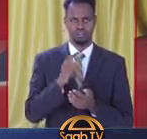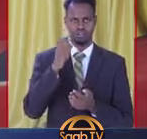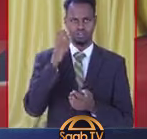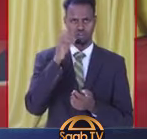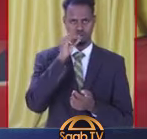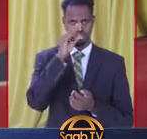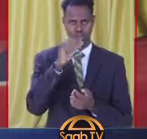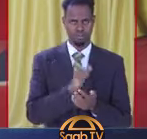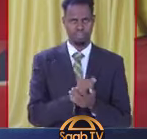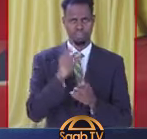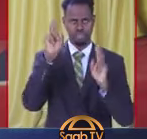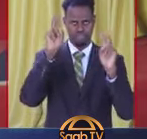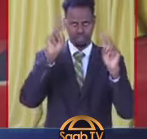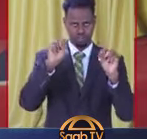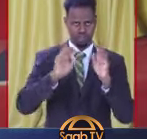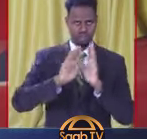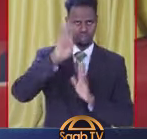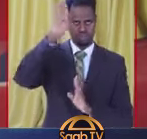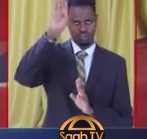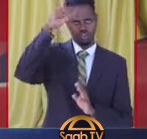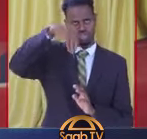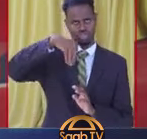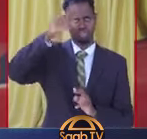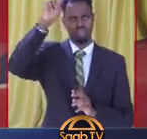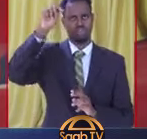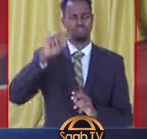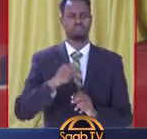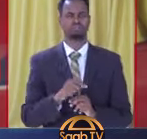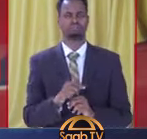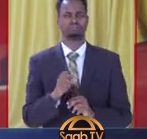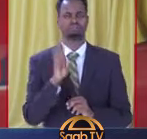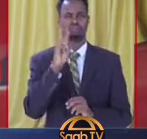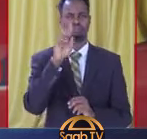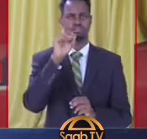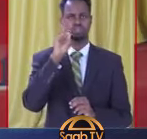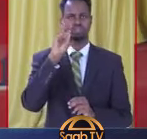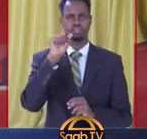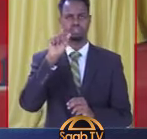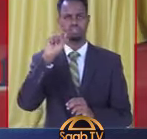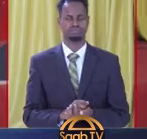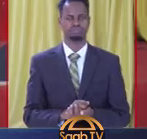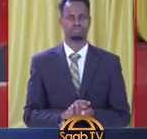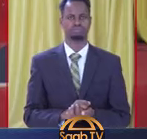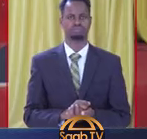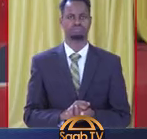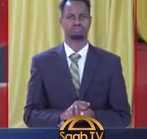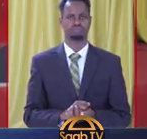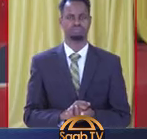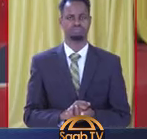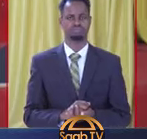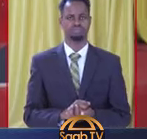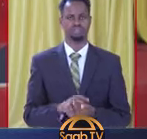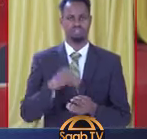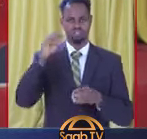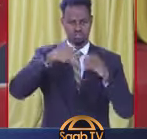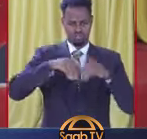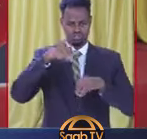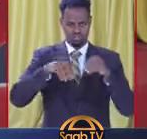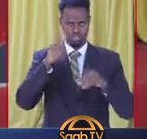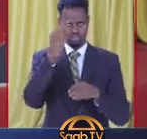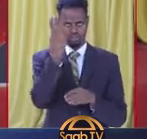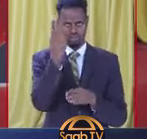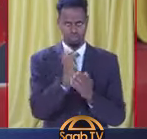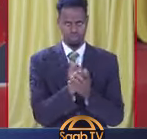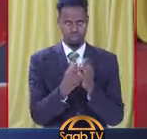hadhay oo diiday dhammaan waxay ahaayeen xisbiyada mucaaradka ah si waxa doorashada walaalada